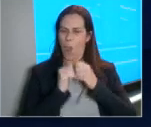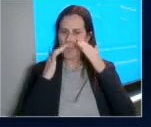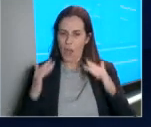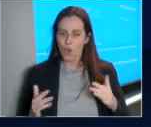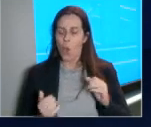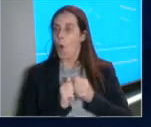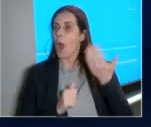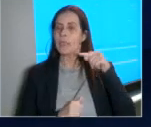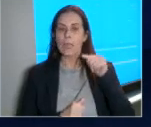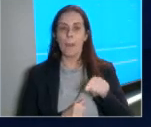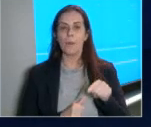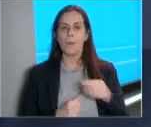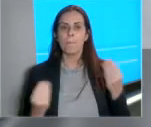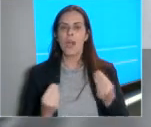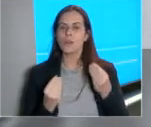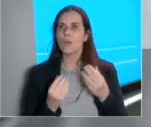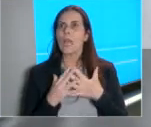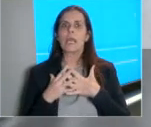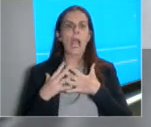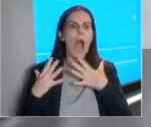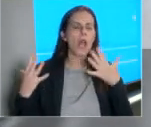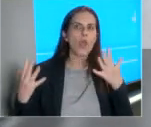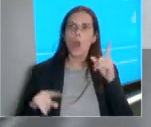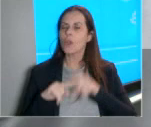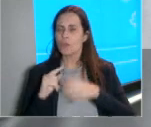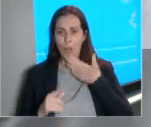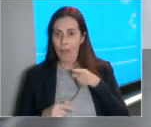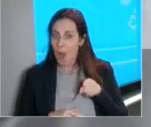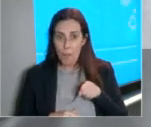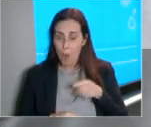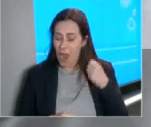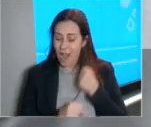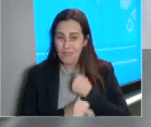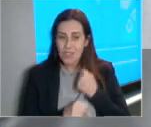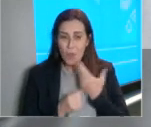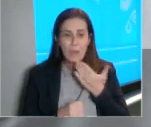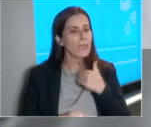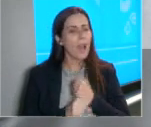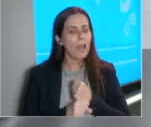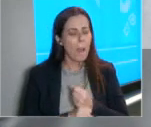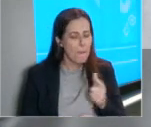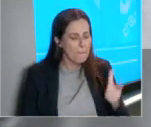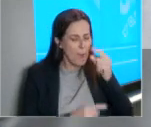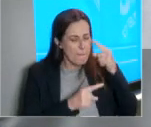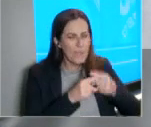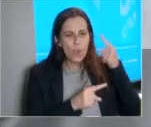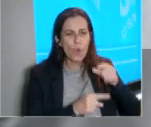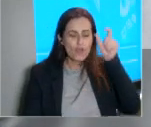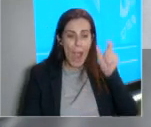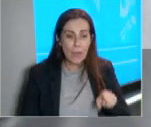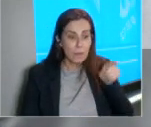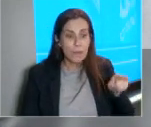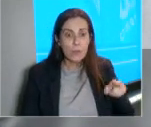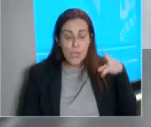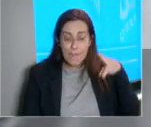בלבנון, או אם היה כאן איזה אירוע מגה מחדל ישראלי, אבל פה נעשה הורדה ממוקדת של אדם